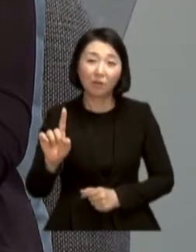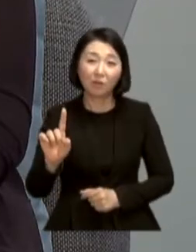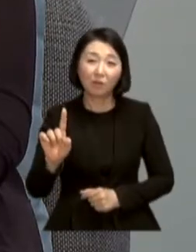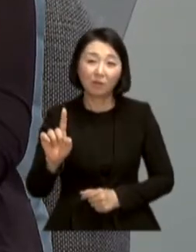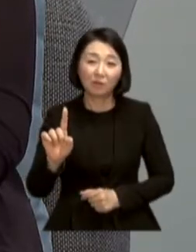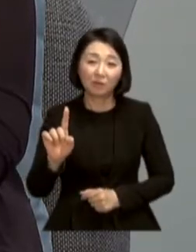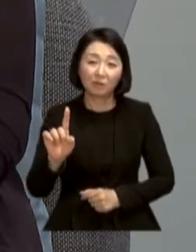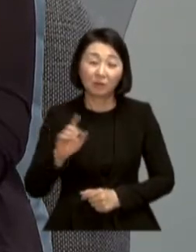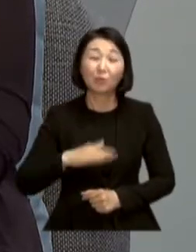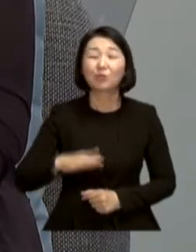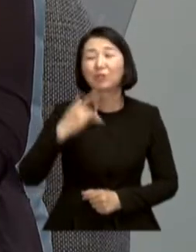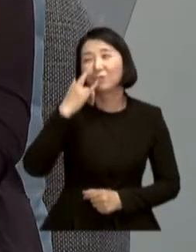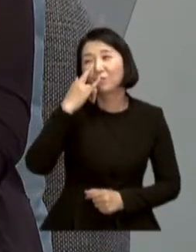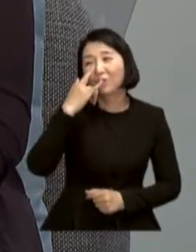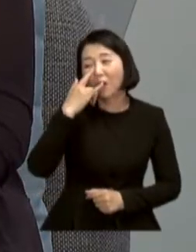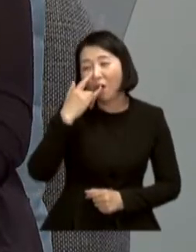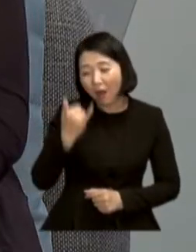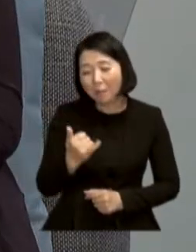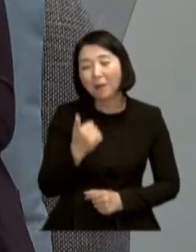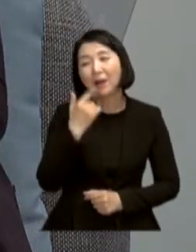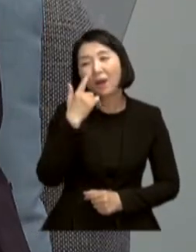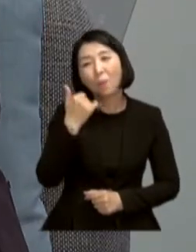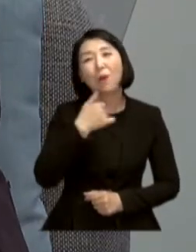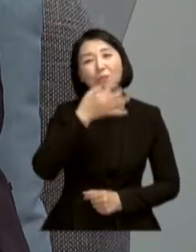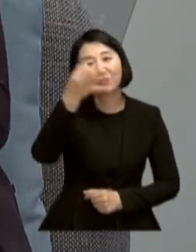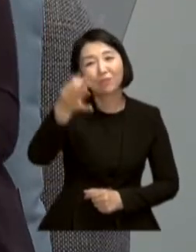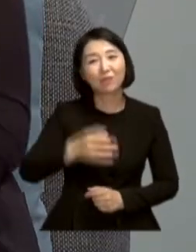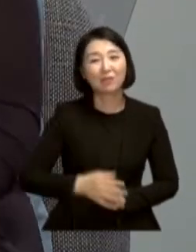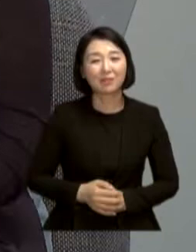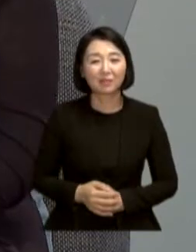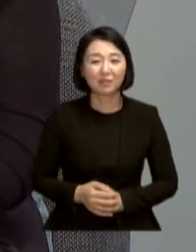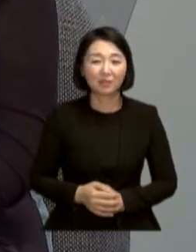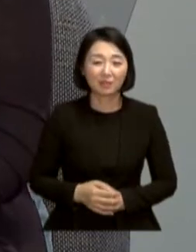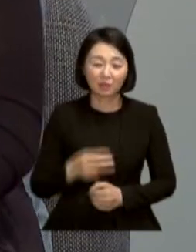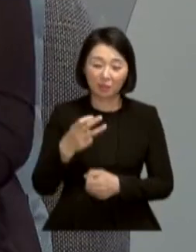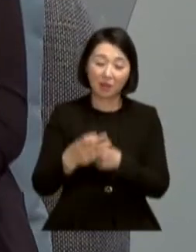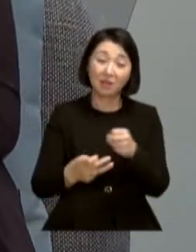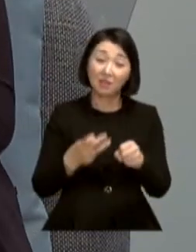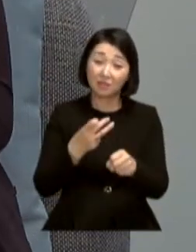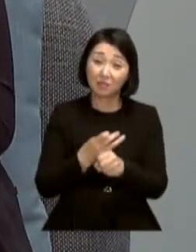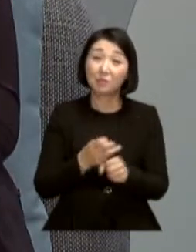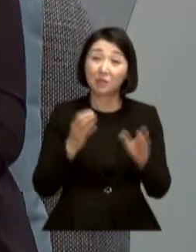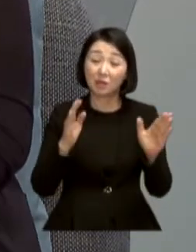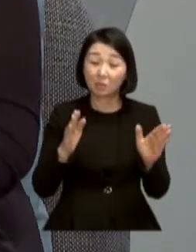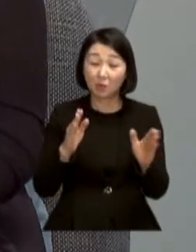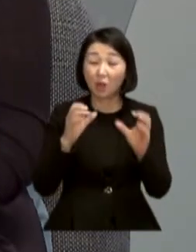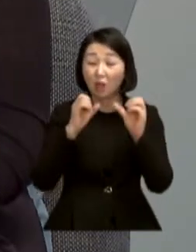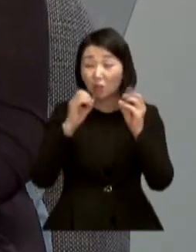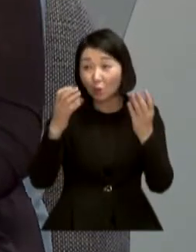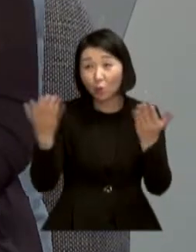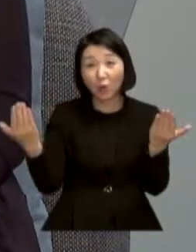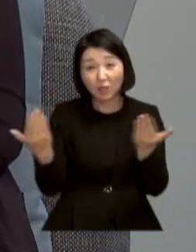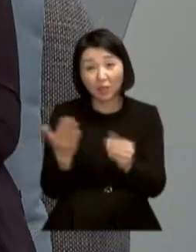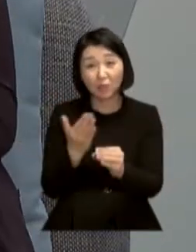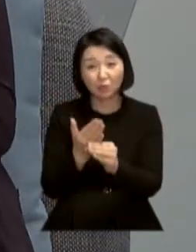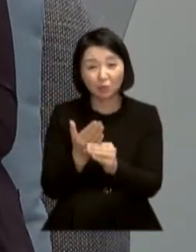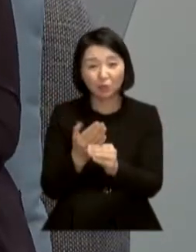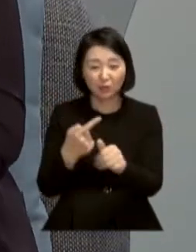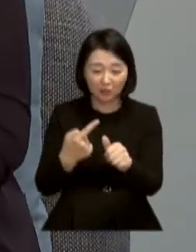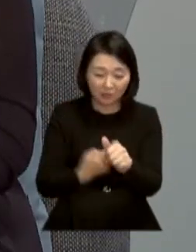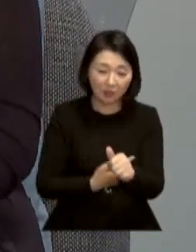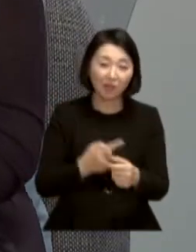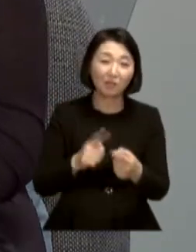부르거든요. 벌써 한 10여 년, 13년 이제 제 선교 사역을 하다 보니 자연스럽게 그냥 엄마 아빠가 돼버렸어요